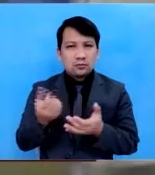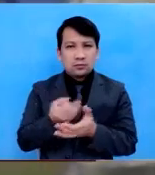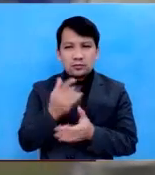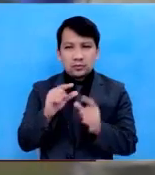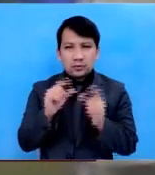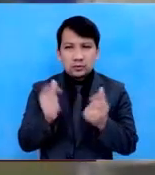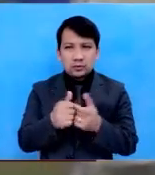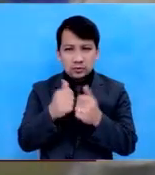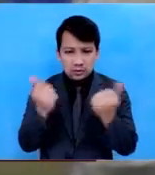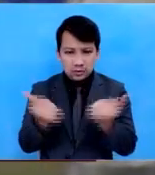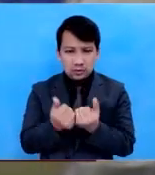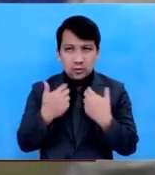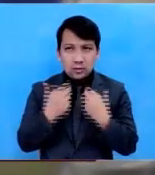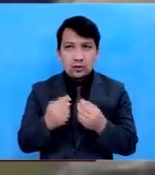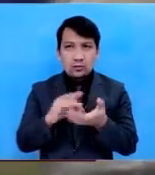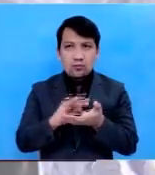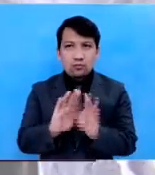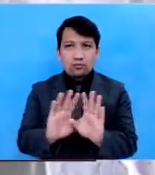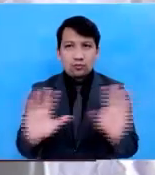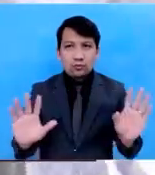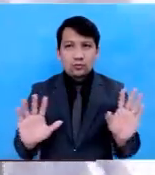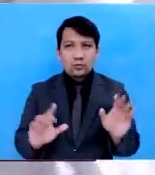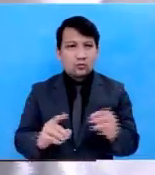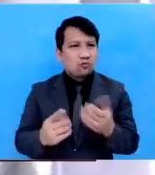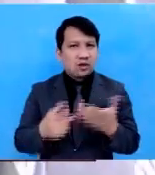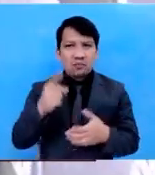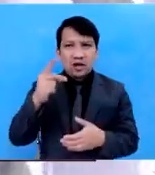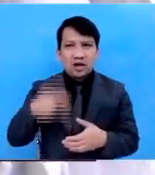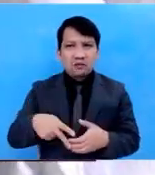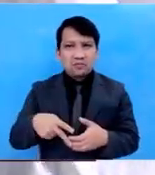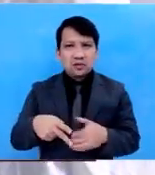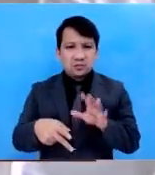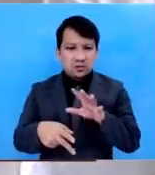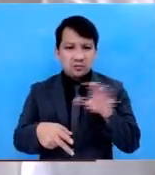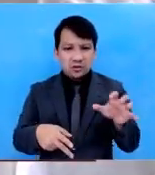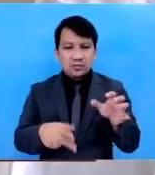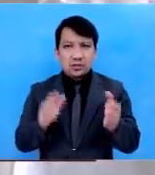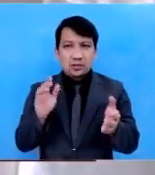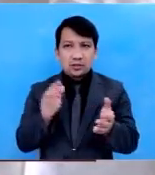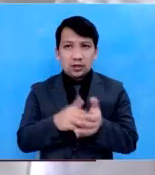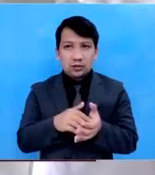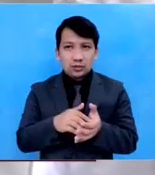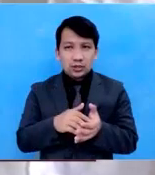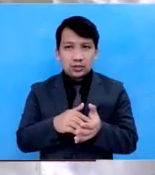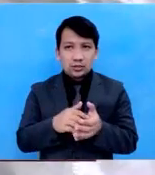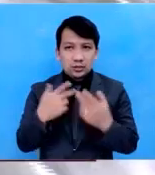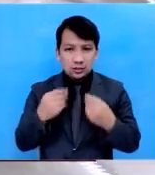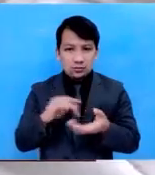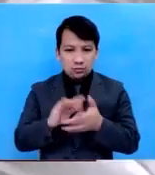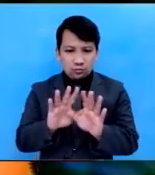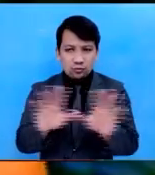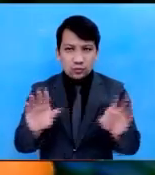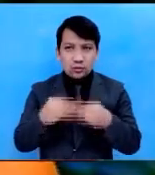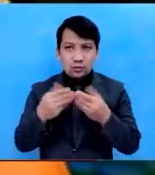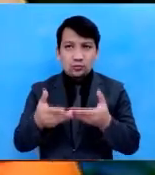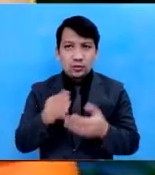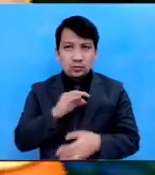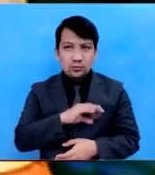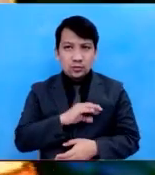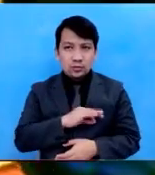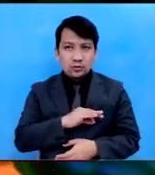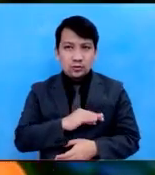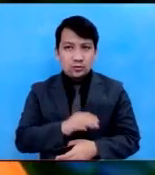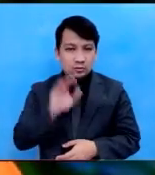Alliance of Health Workers, wala pa sa kalahati ng mayigit 500,000 healthcare workers sa bansa ang nabigyan ng benepisyo. Kaya dapat na